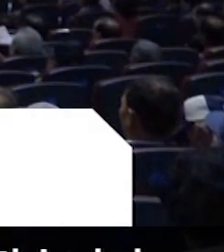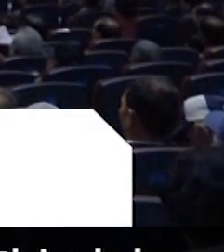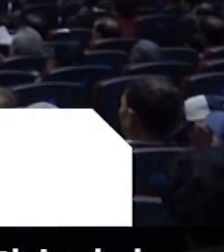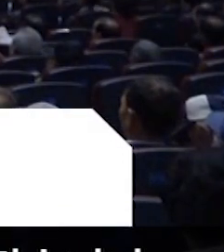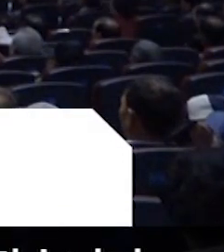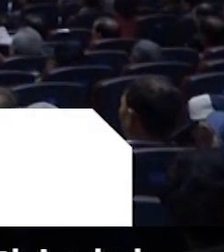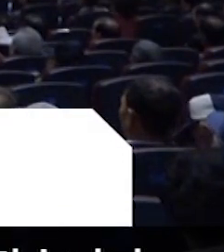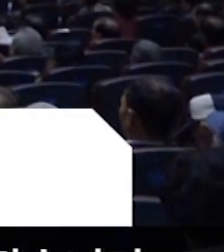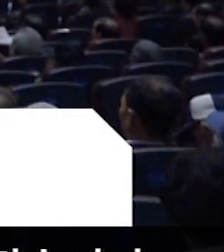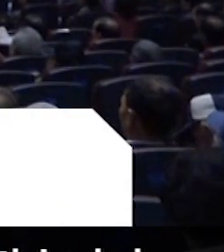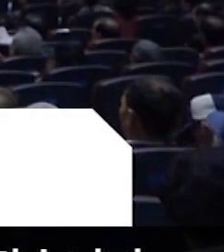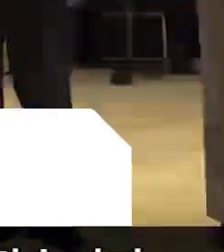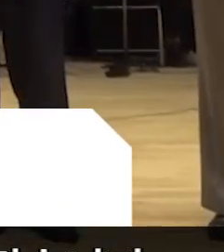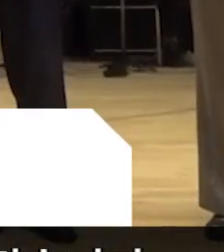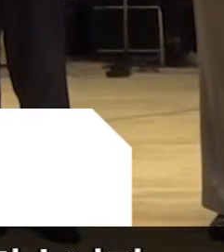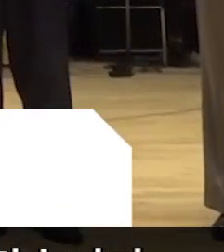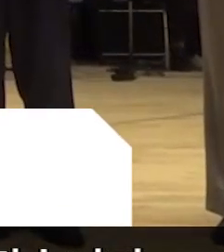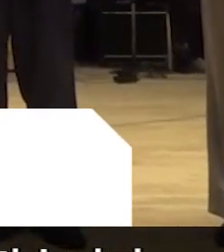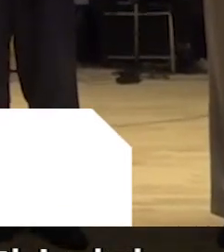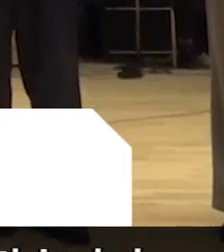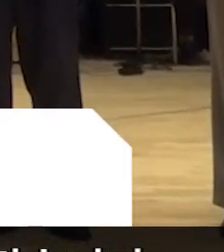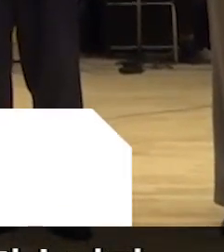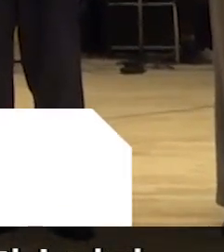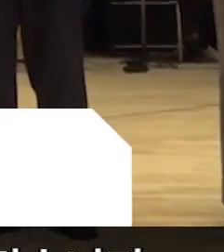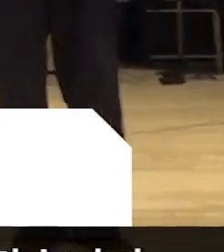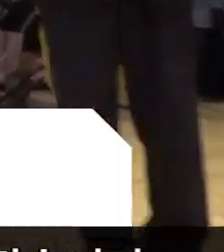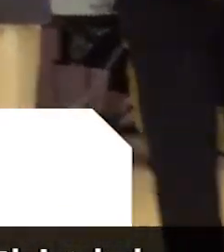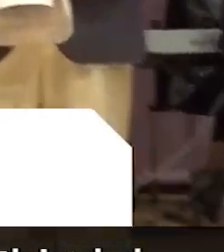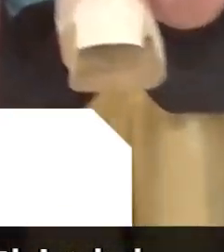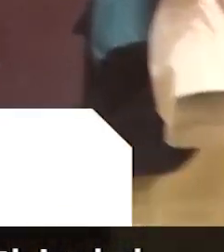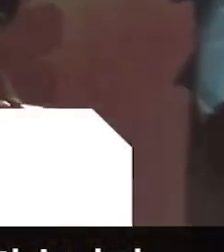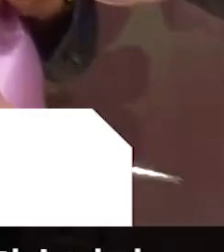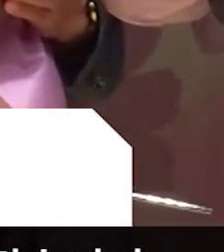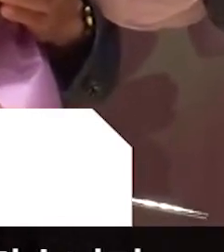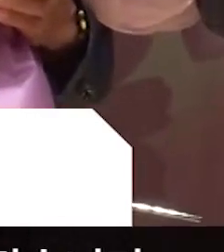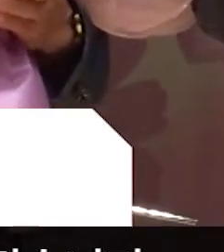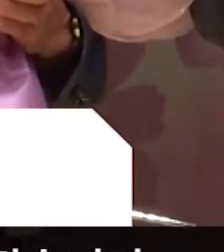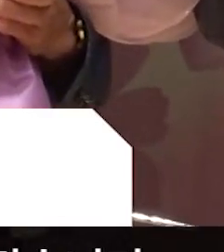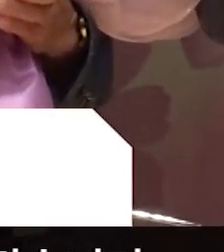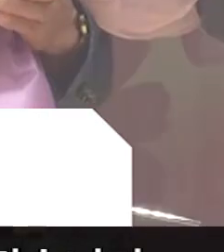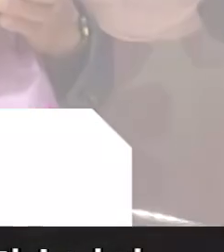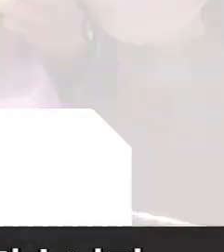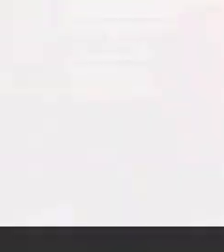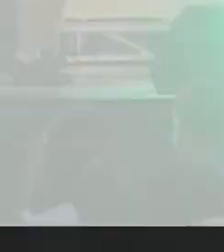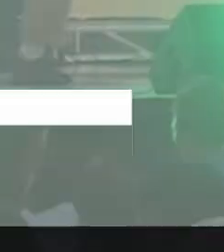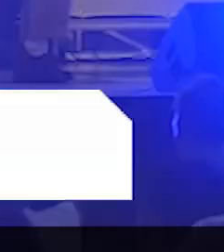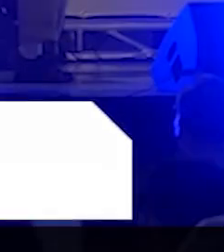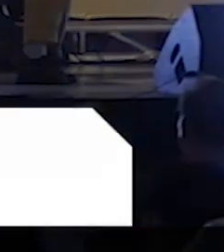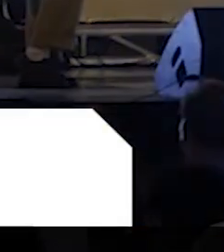초대시가 제23회 노인의 날을 맞아 지역 어르신들과 함께 뜻깊은 시간을 가졌습니다.